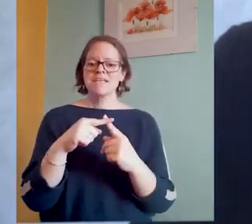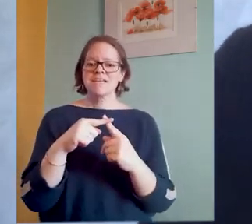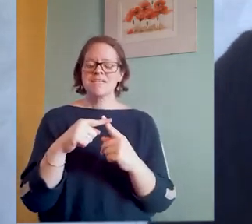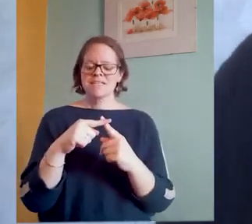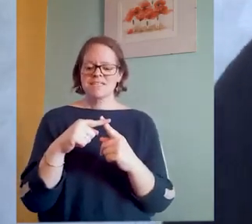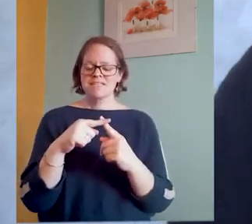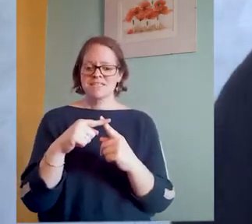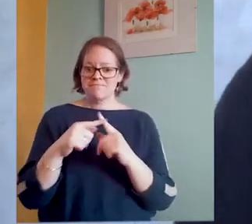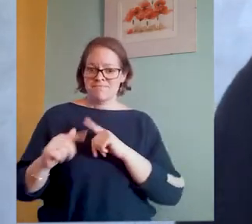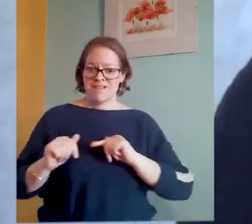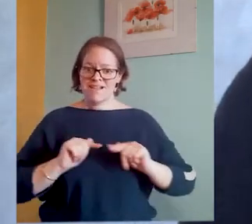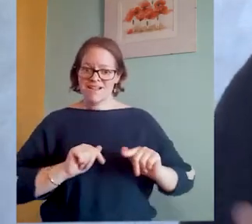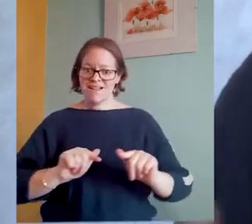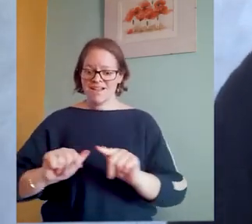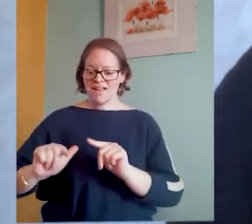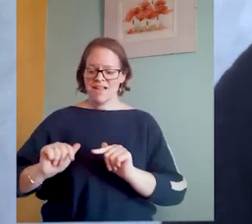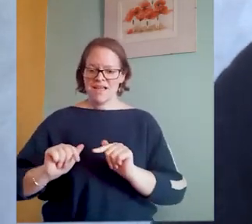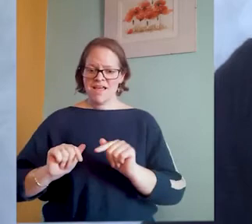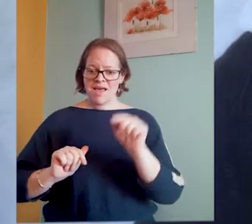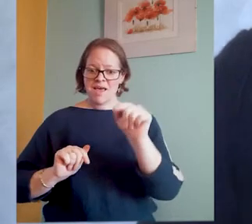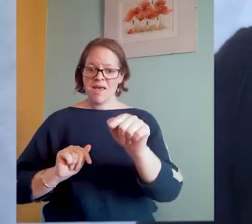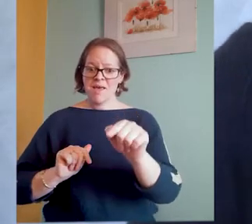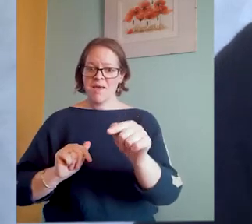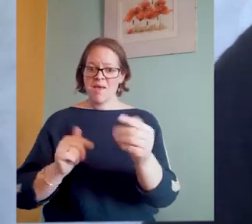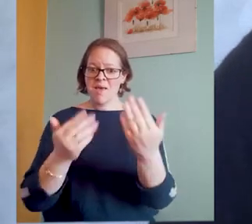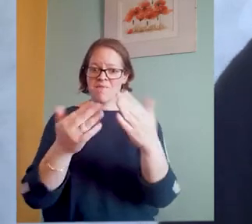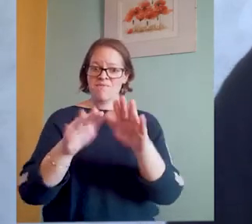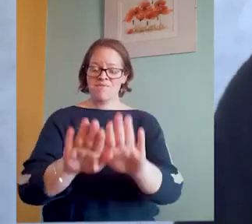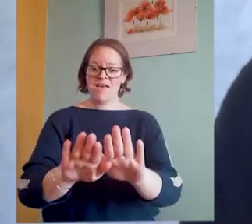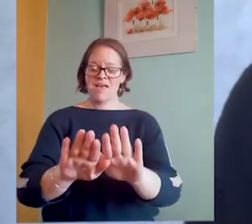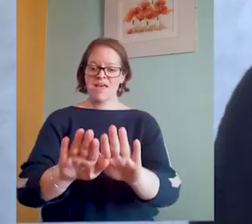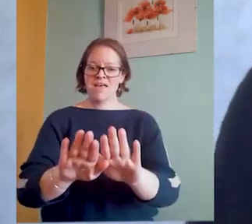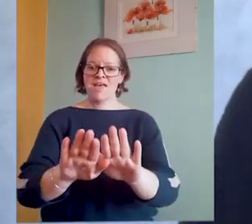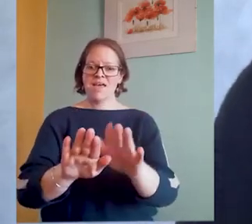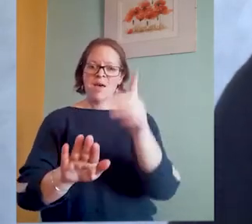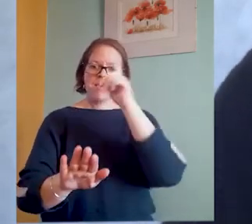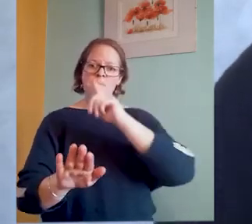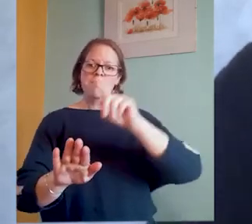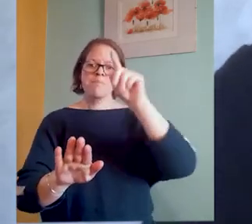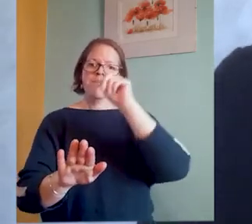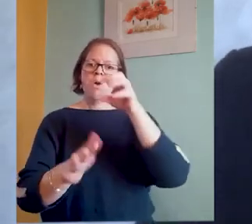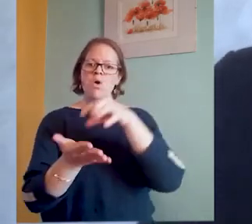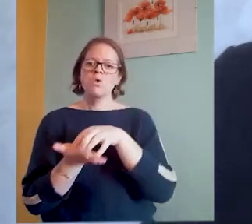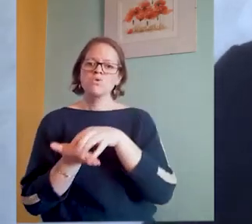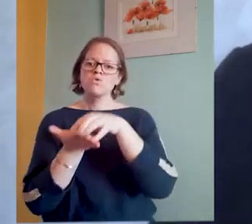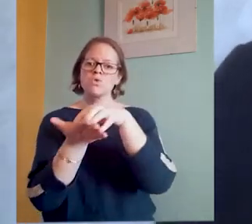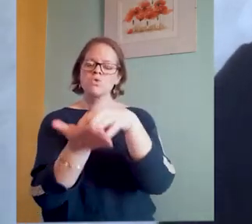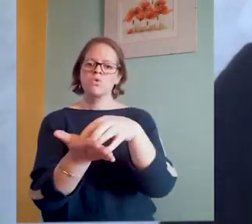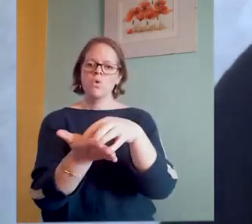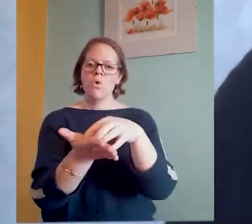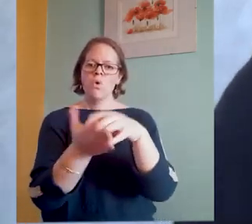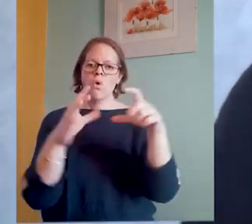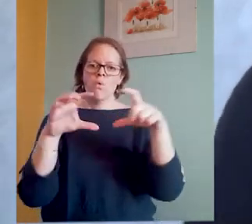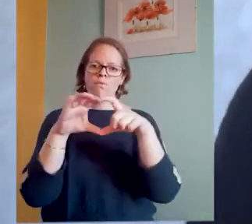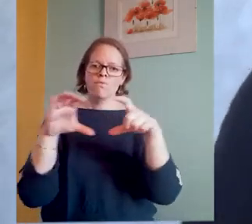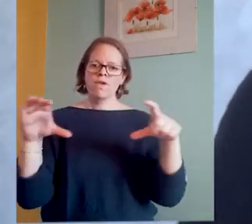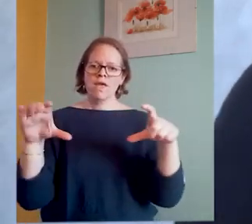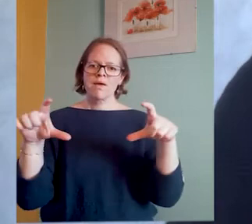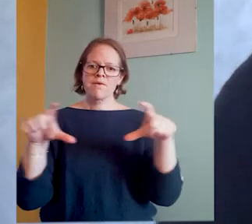église. Mais même si l'église est fermée physiquement, pensez aussi aux offrandes par virement. On a